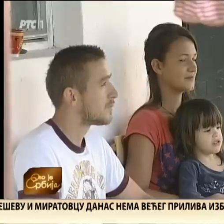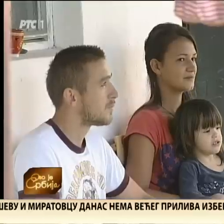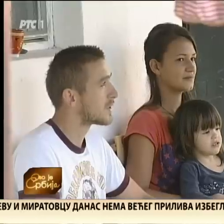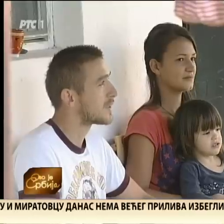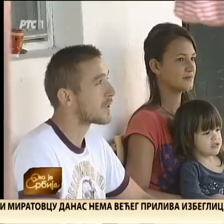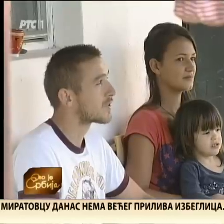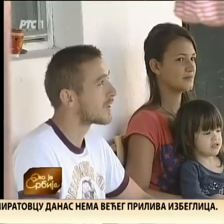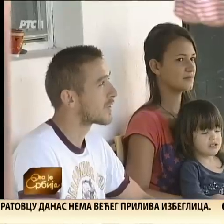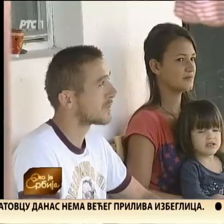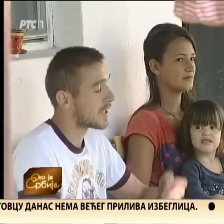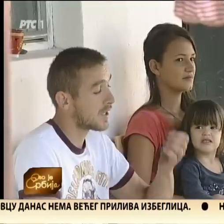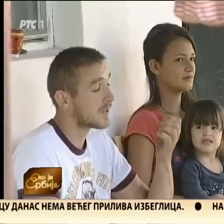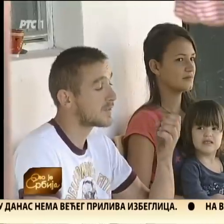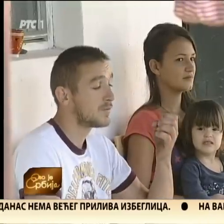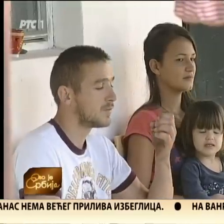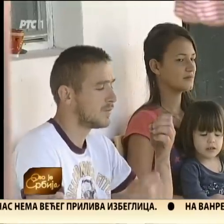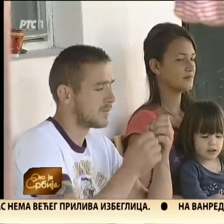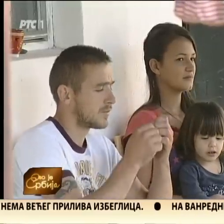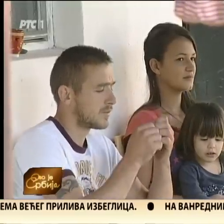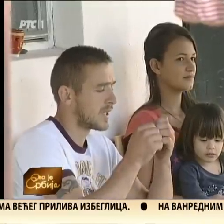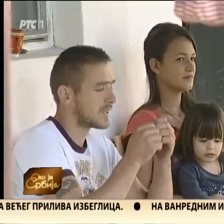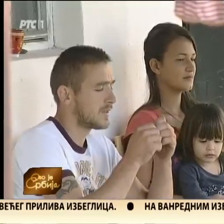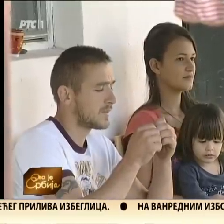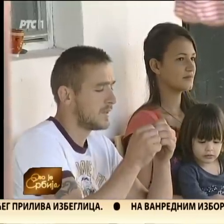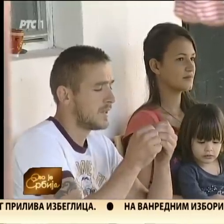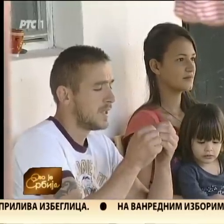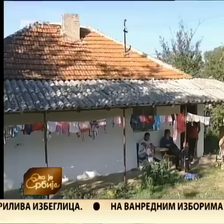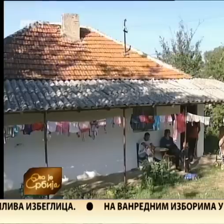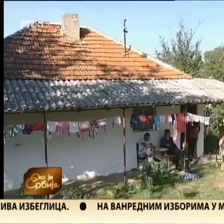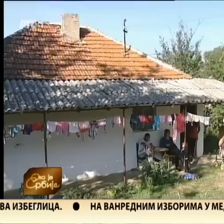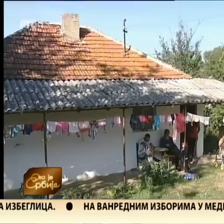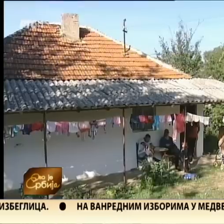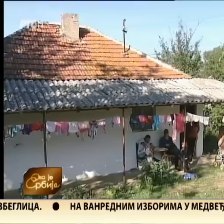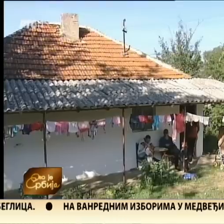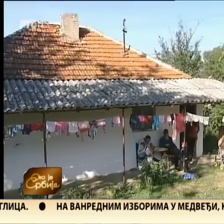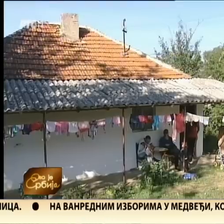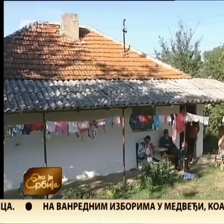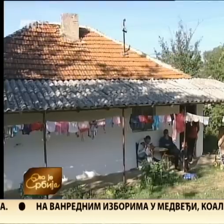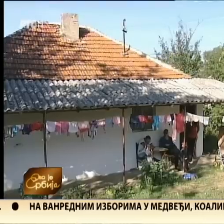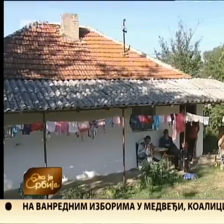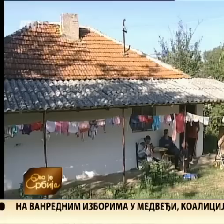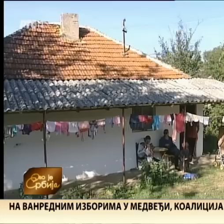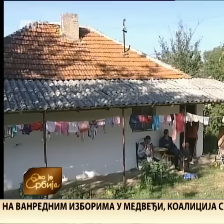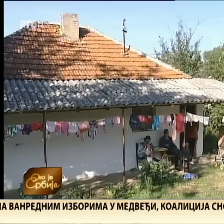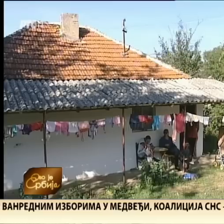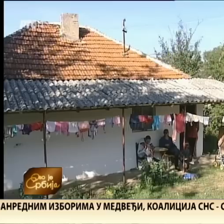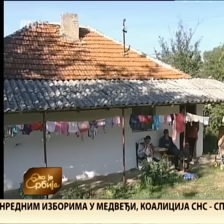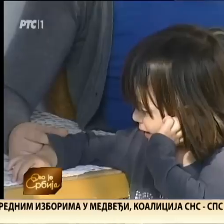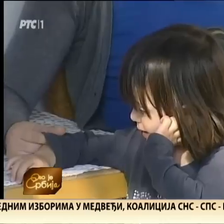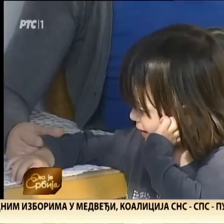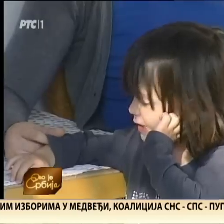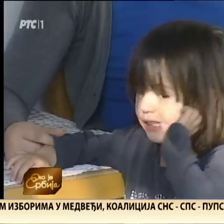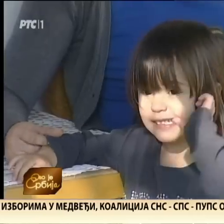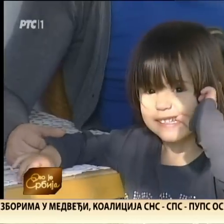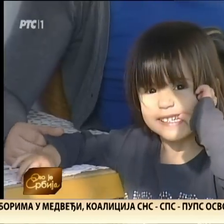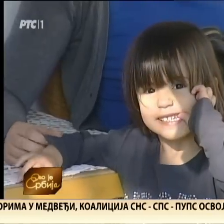mladalačke dane proveo je u kolektivnom centru u Selovi, kasnije od jednog do drugog privatnog smeštaja. Sada živi u svojoj kući sa suprugom i